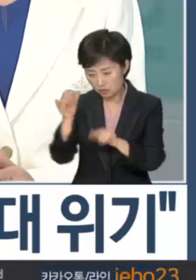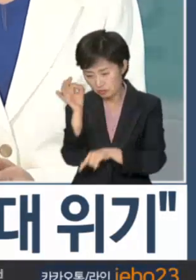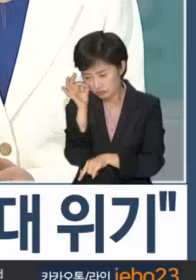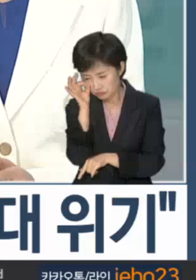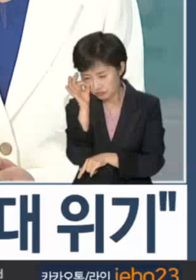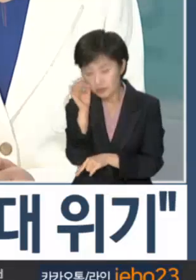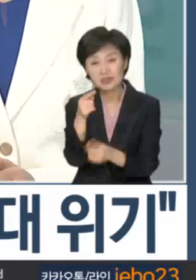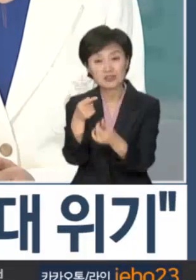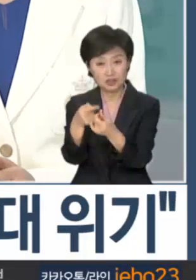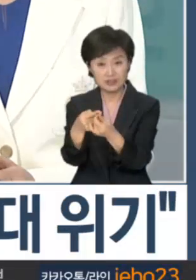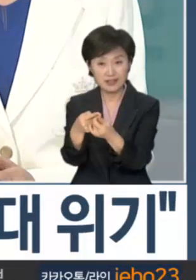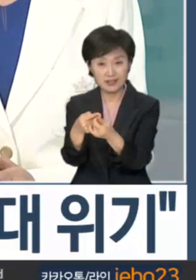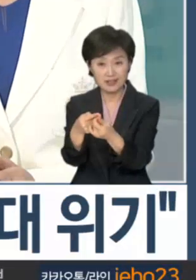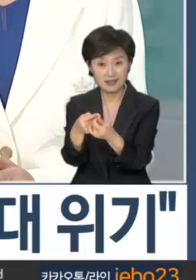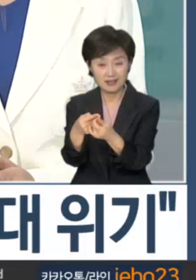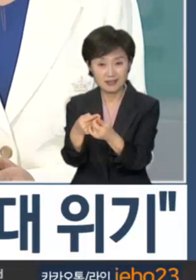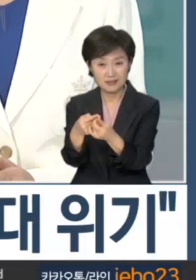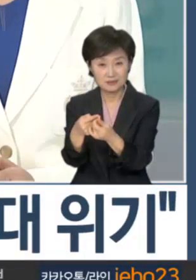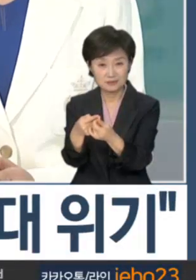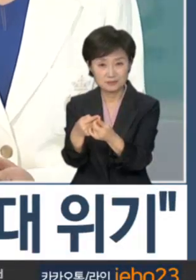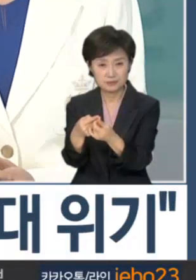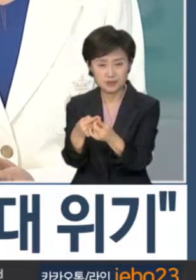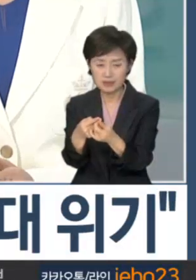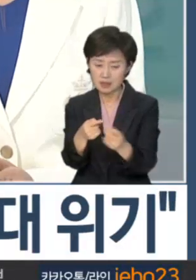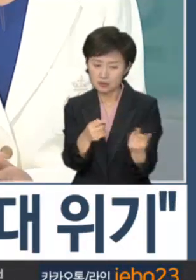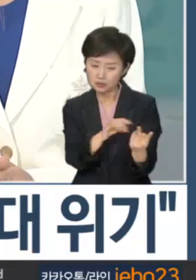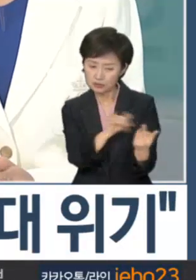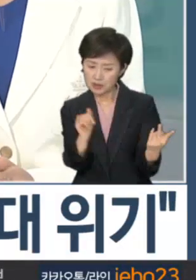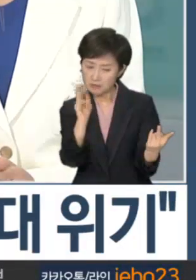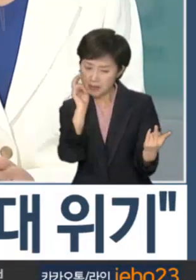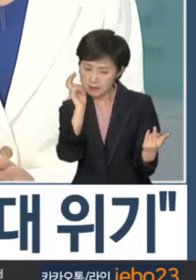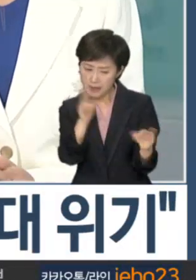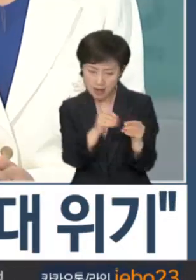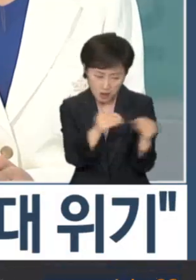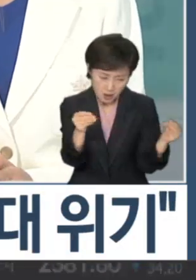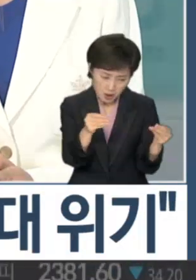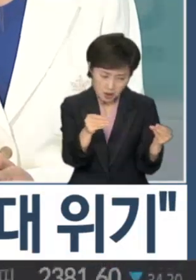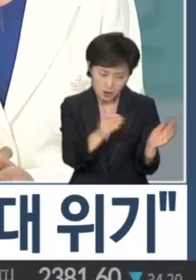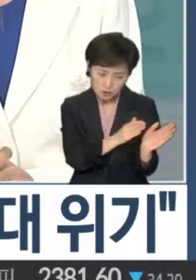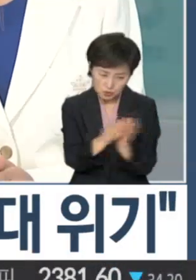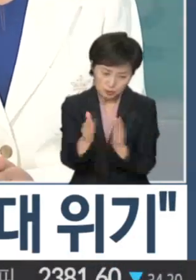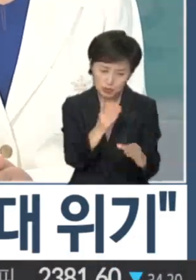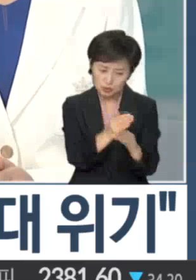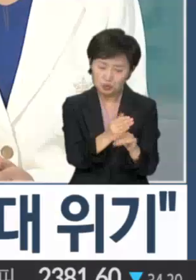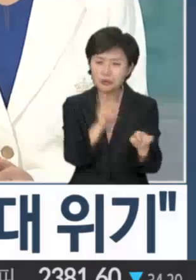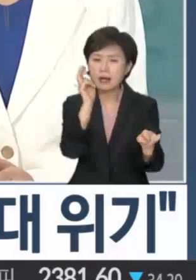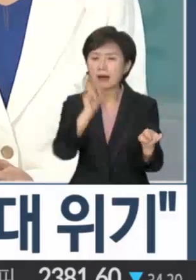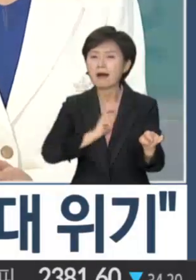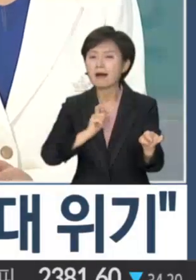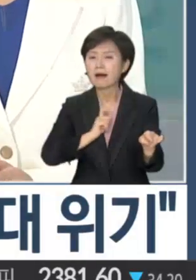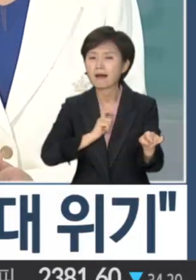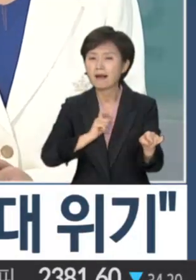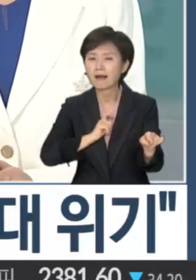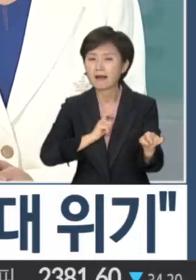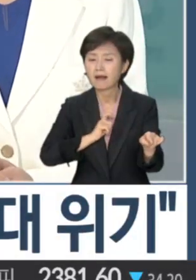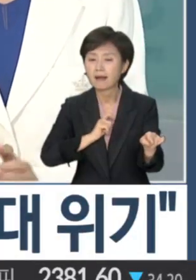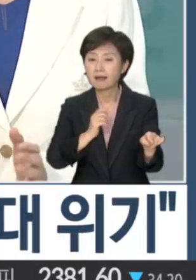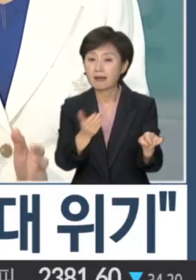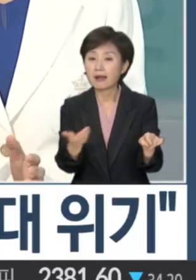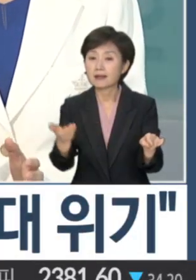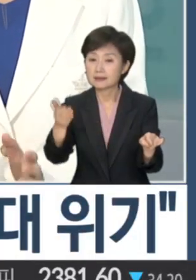보여지고요. 뭐 이미 준비를 하고 마음 먹고 있는 게 아닌가라는 생각이 듭니다. 그런데